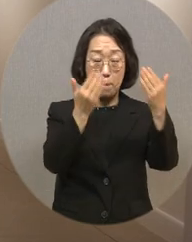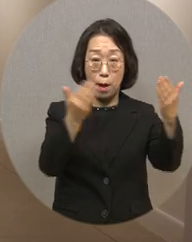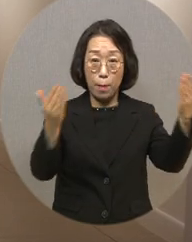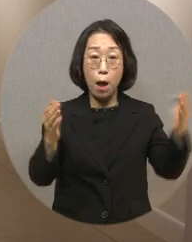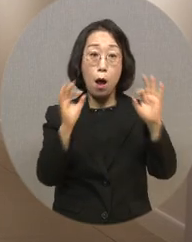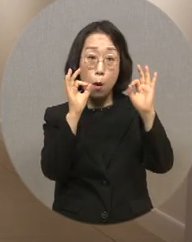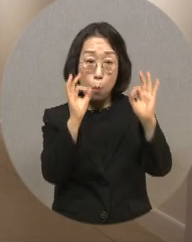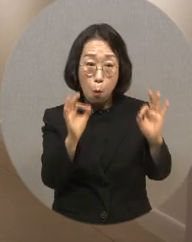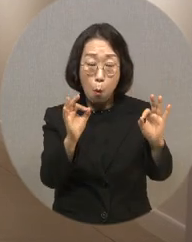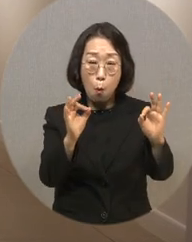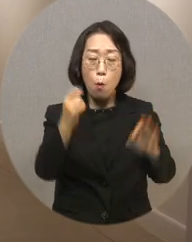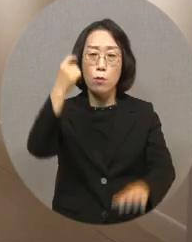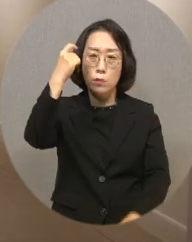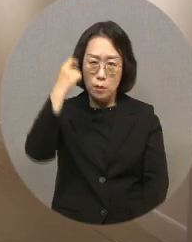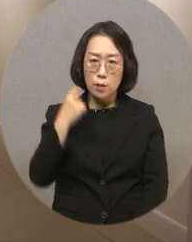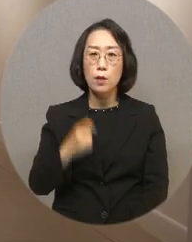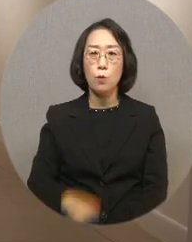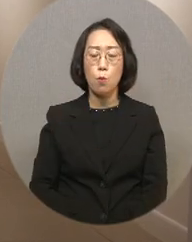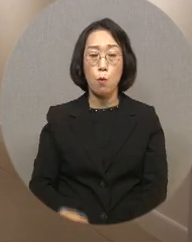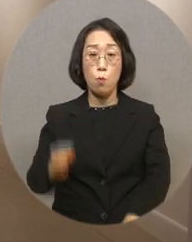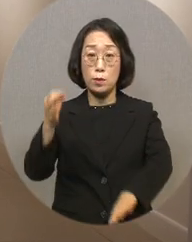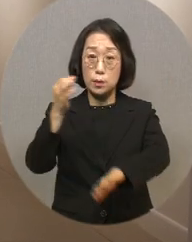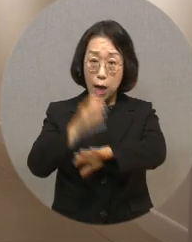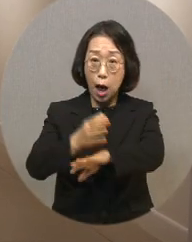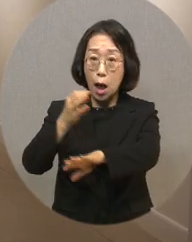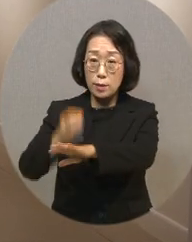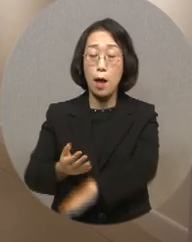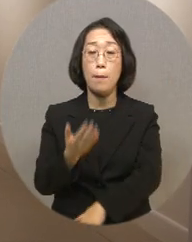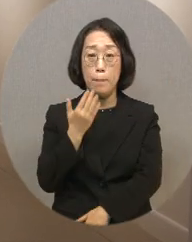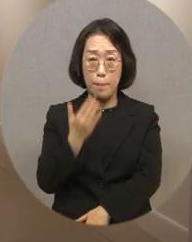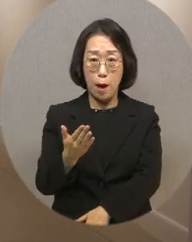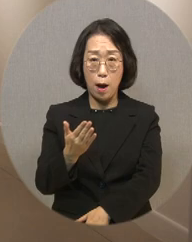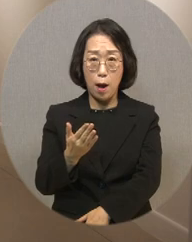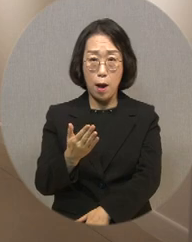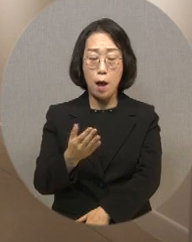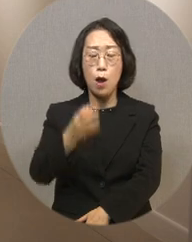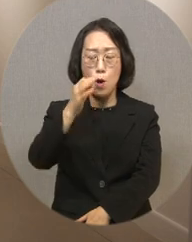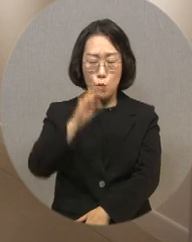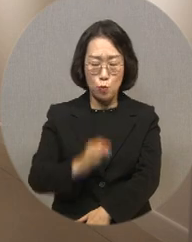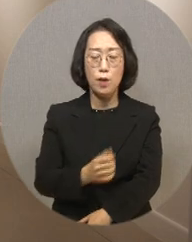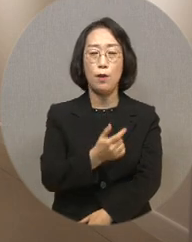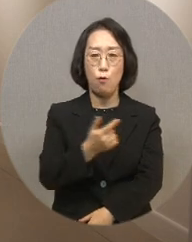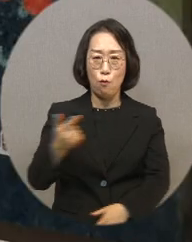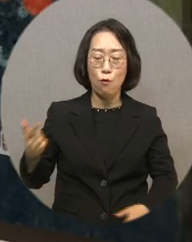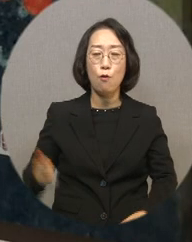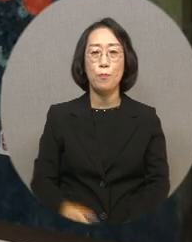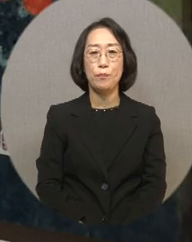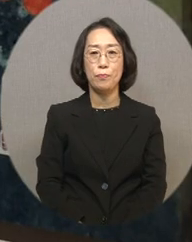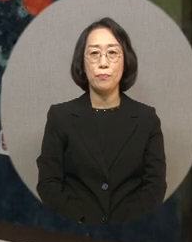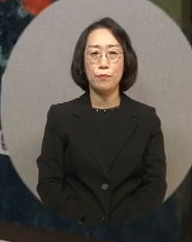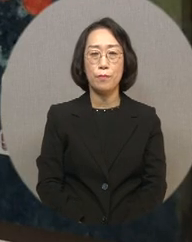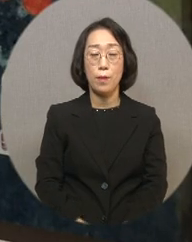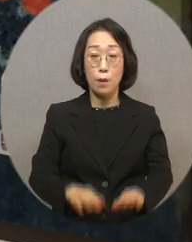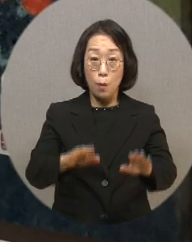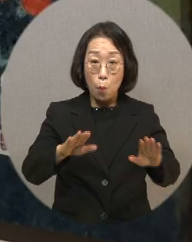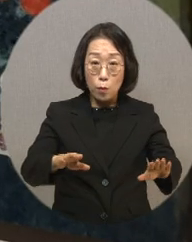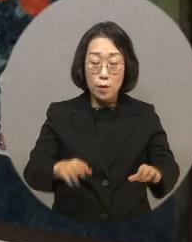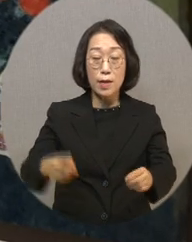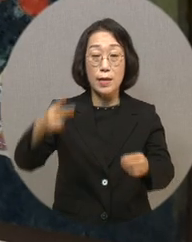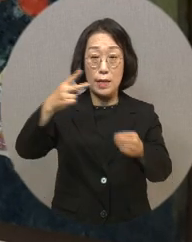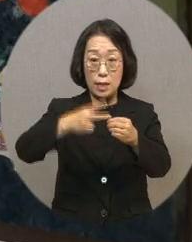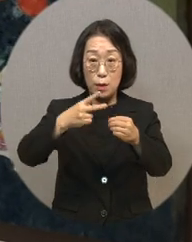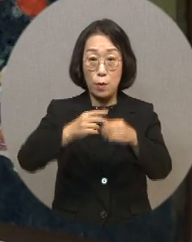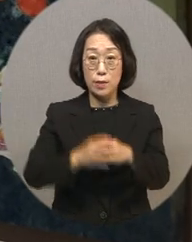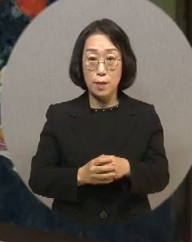보고 느끼며 구매까지 가능한 일거양득의 기회였습니다. 이번에 2회차를